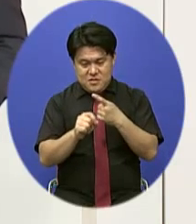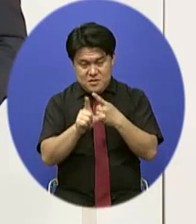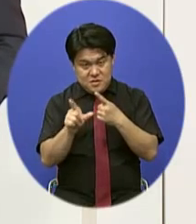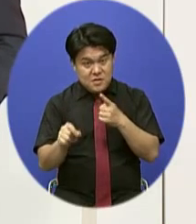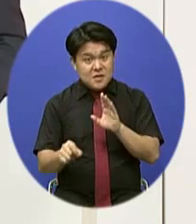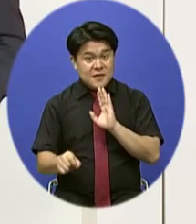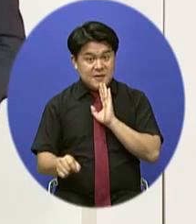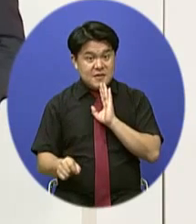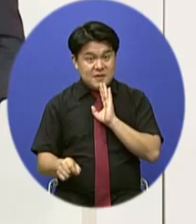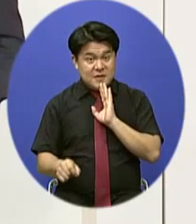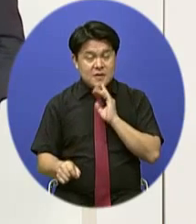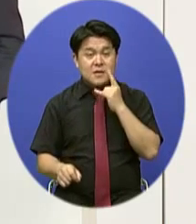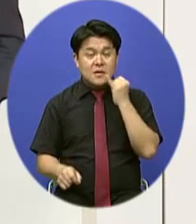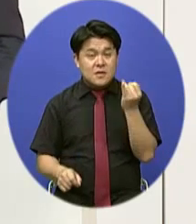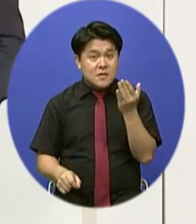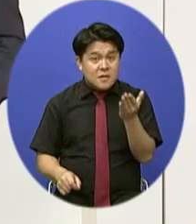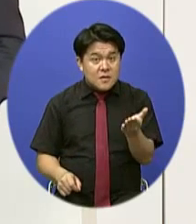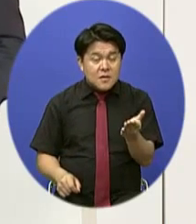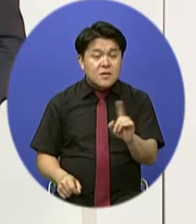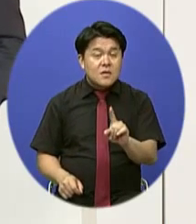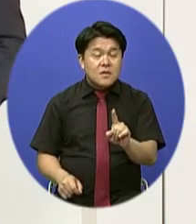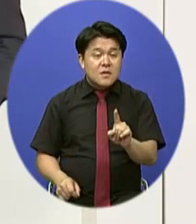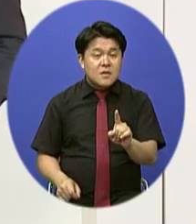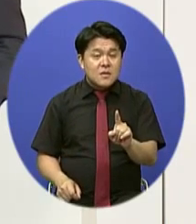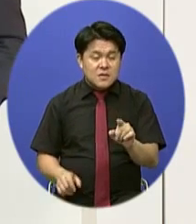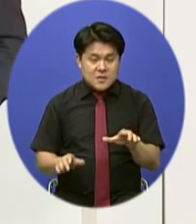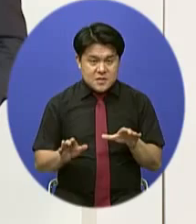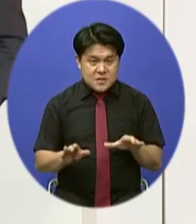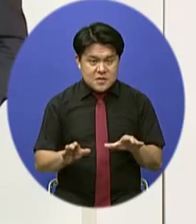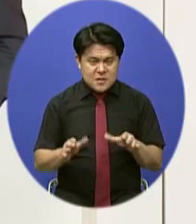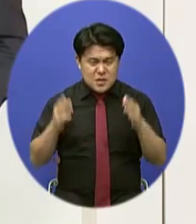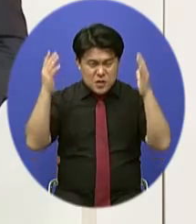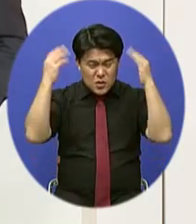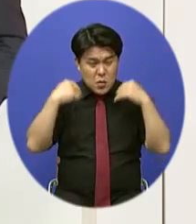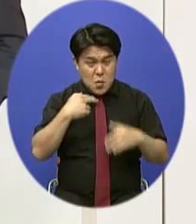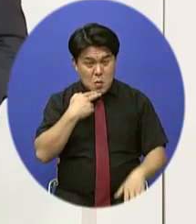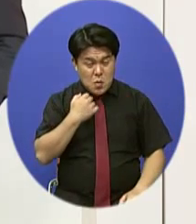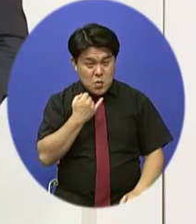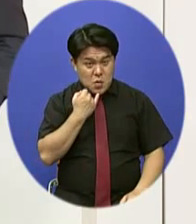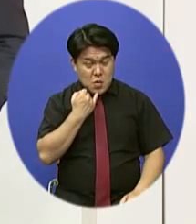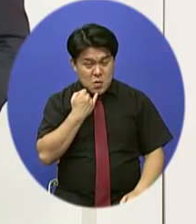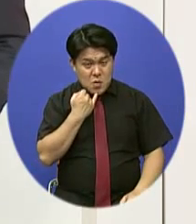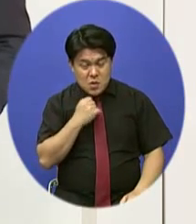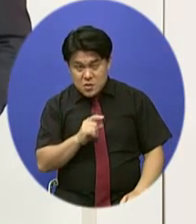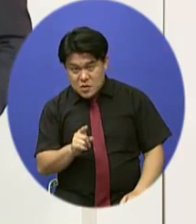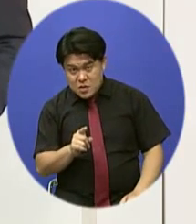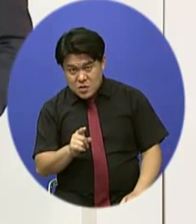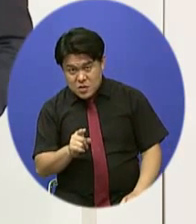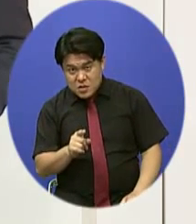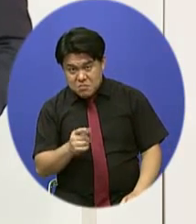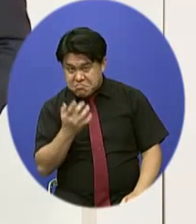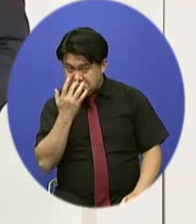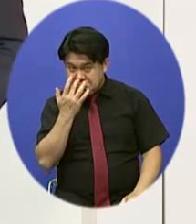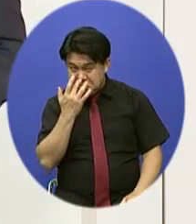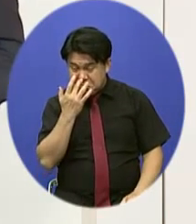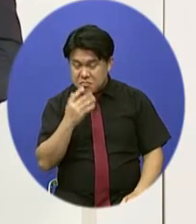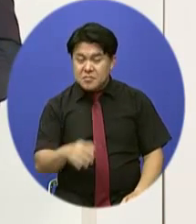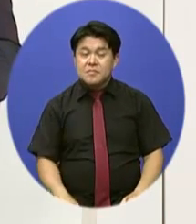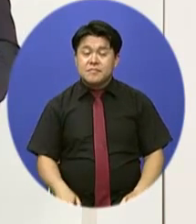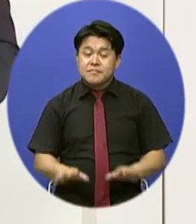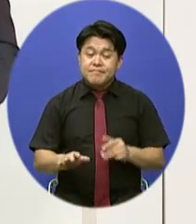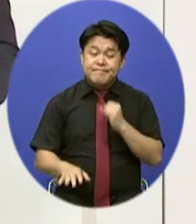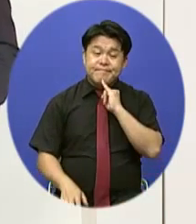이러면. 예, 예. 어머니 마음은 어떠세요? 아직 저기 뭐야 덥지 않아서 가을 아직 못 느끼시나요? 지금은 아직은